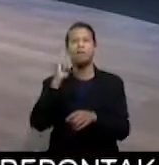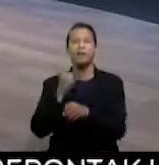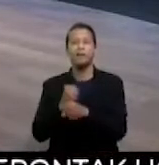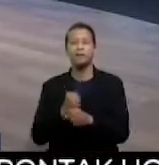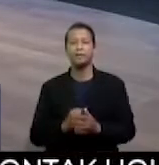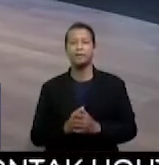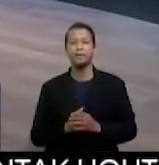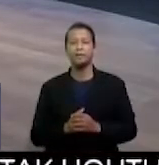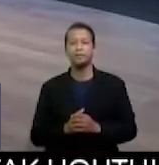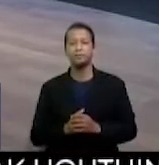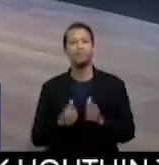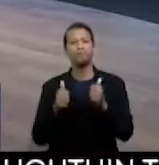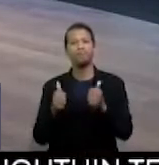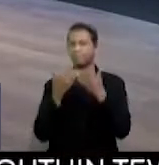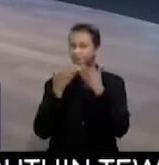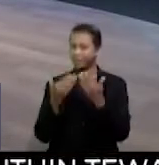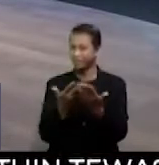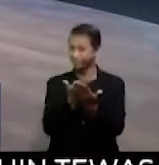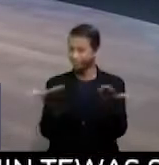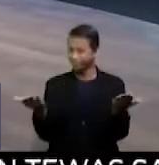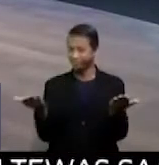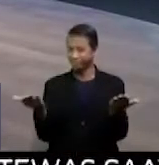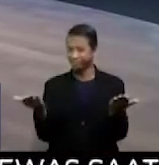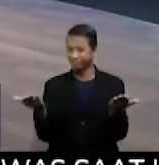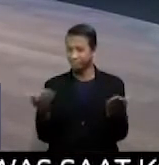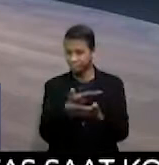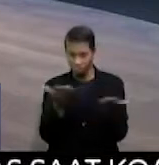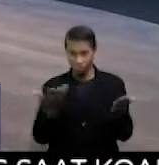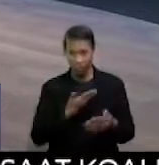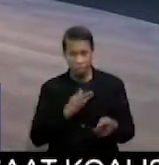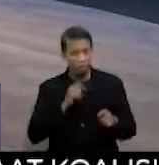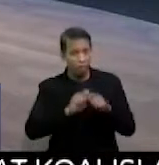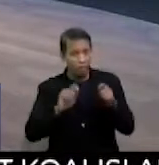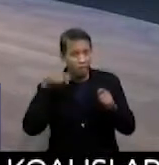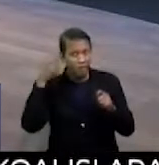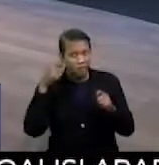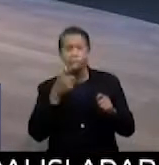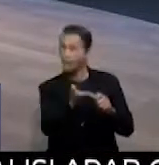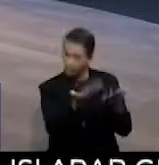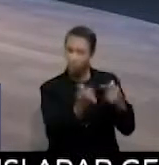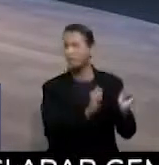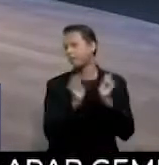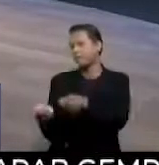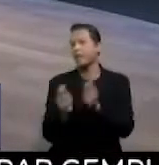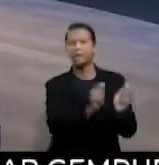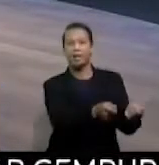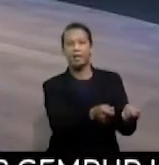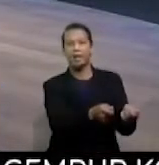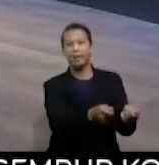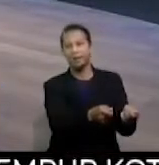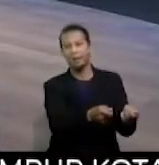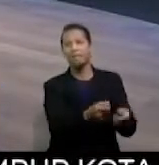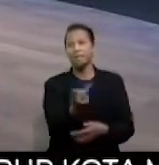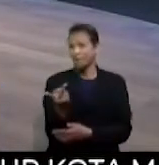lagi terima kasih tentu sebagai langkah untuk menaikkan perekonomian kita di sektor perfilman Indonesia. Terima kasih atas waktunya, Mbak Wamen,